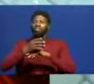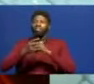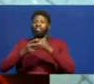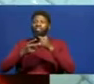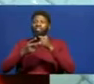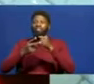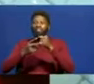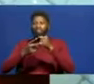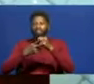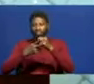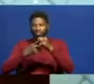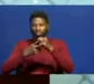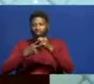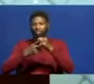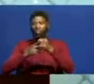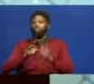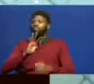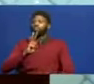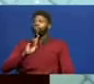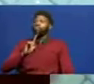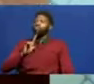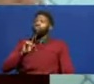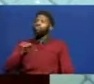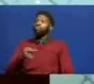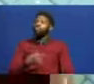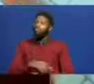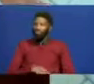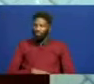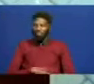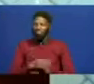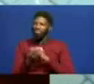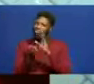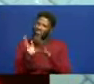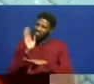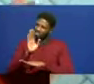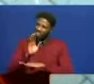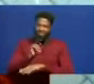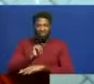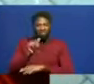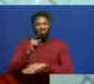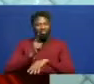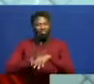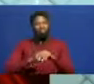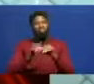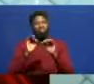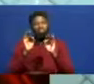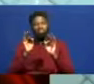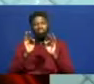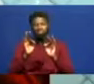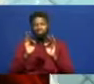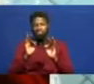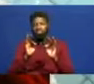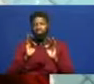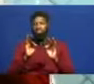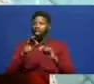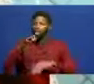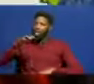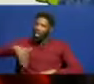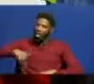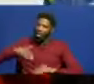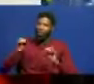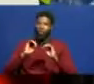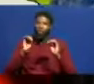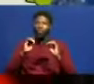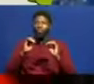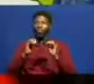1,741 ila aliomba na akairudisha kwa wakati, hakuchelewa. Kwa hivyo mimi nampa pongezi.